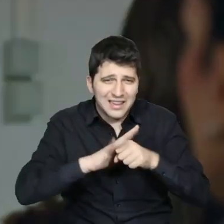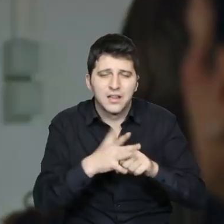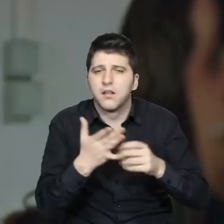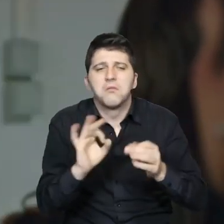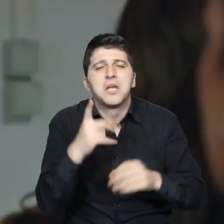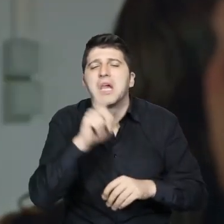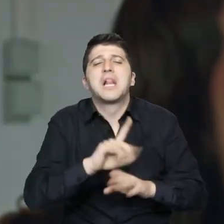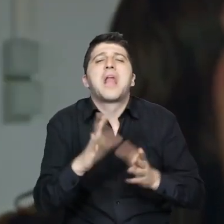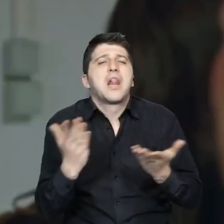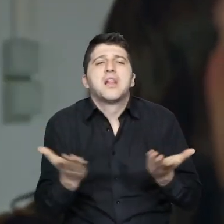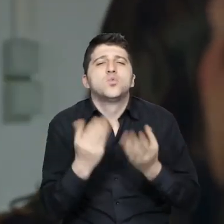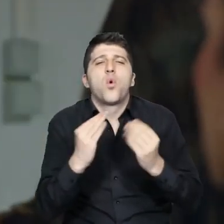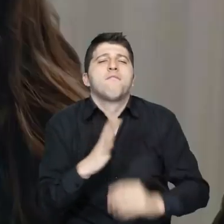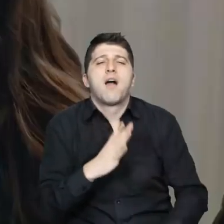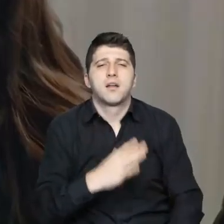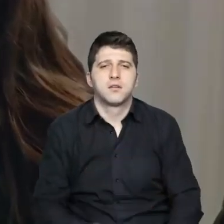bu.